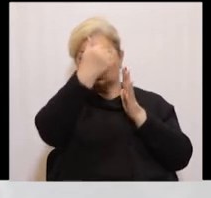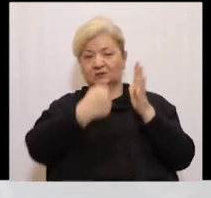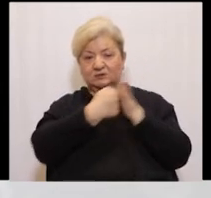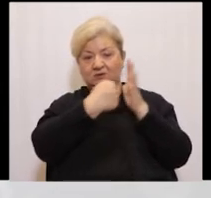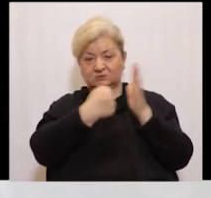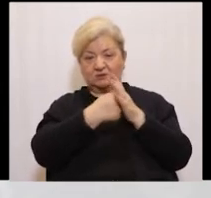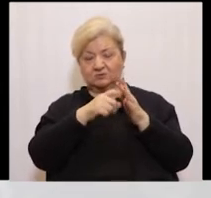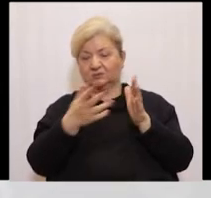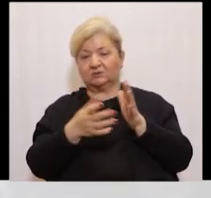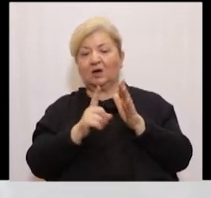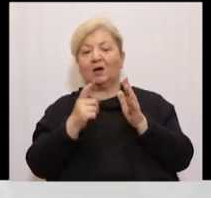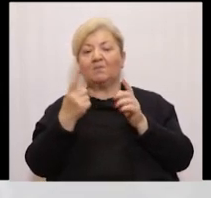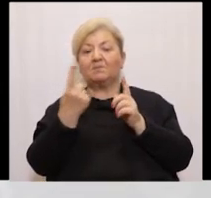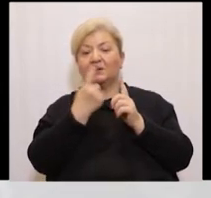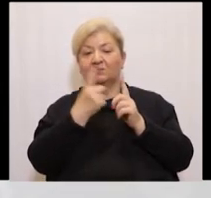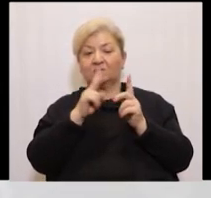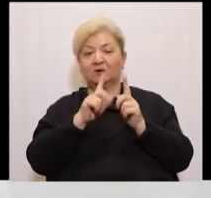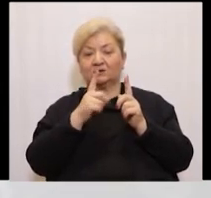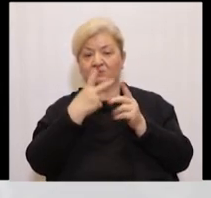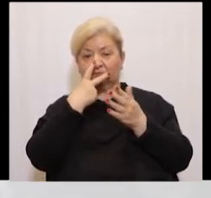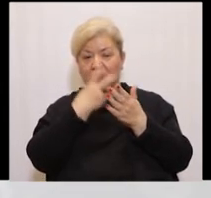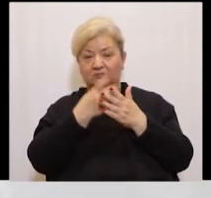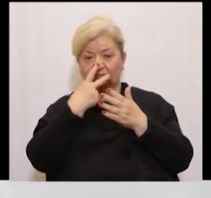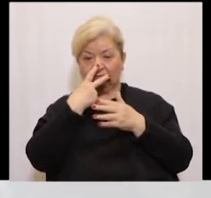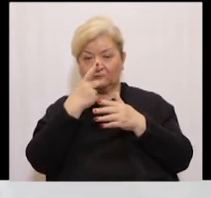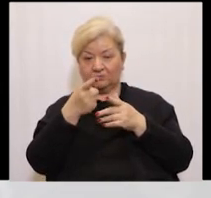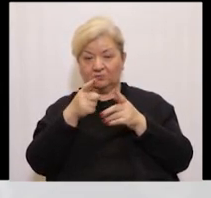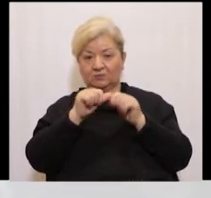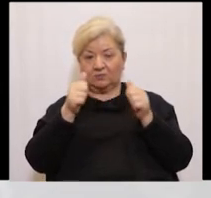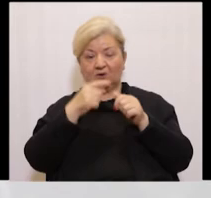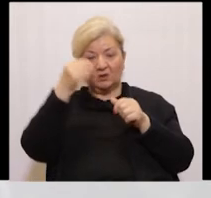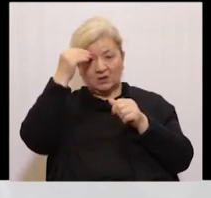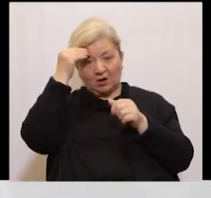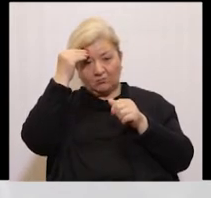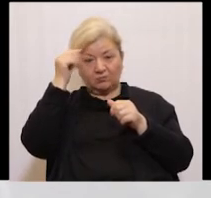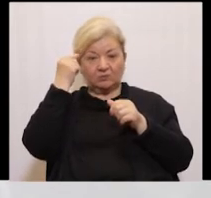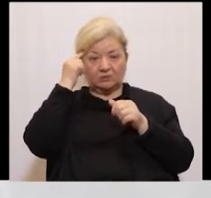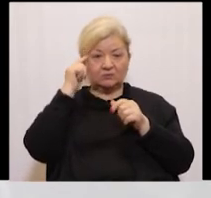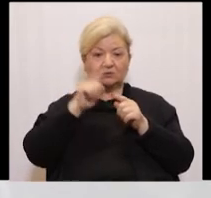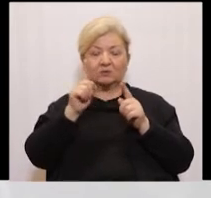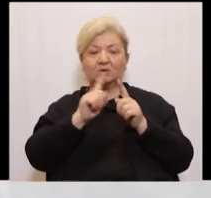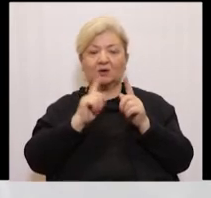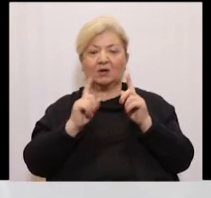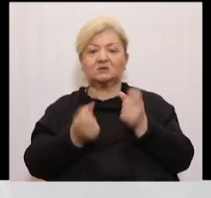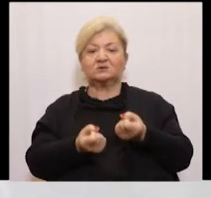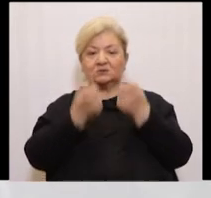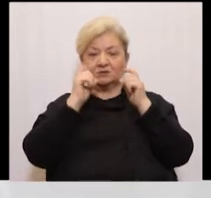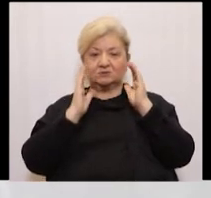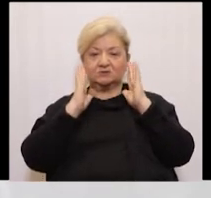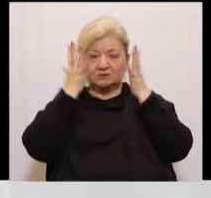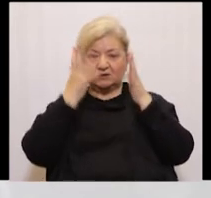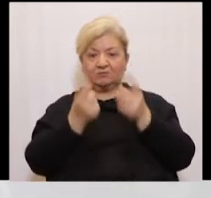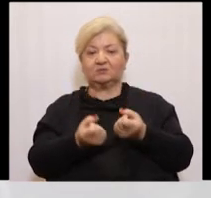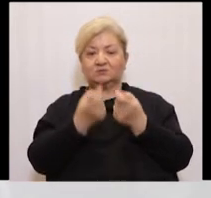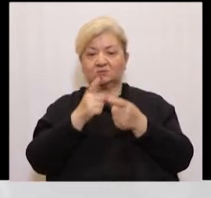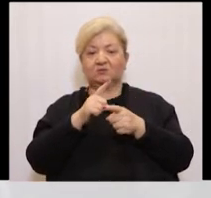შემდეგ. პირველი, რაც ჩვენ მოდელზე მინდა რომ გაითვალისწინოთ, მოდი დავფიქრდეთ, რა წარმოქმნის წნევას. ხო, წნევა